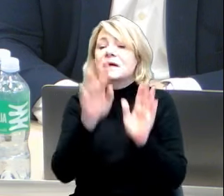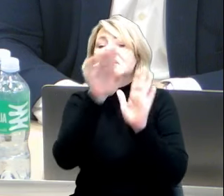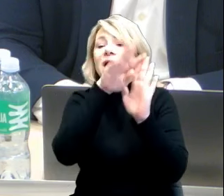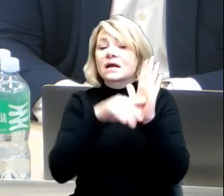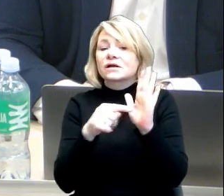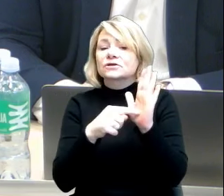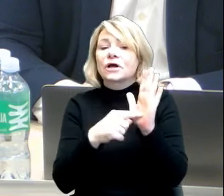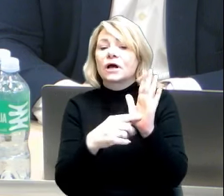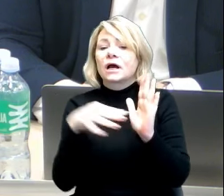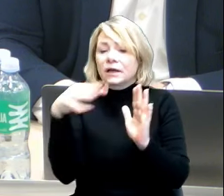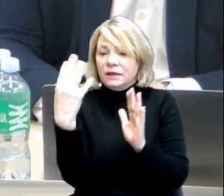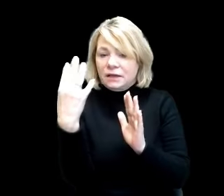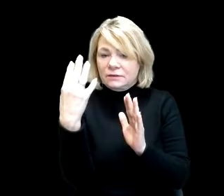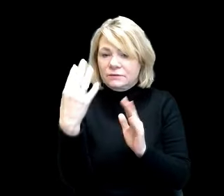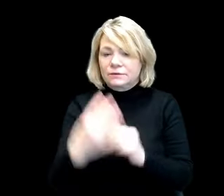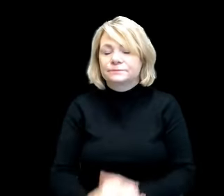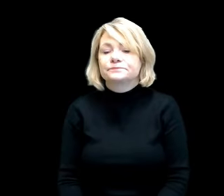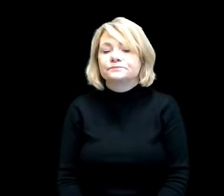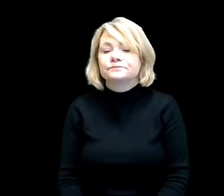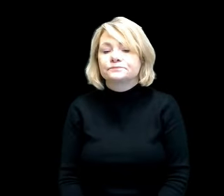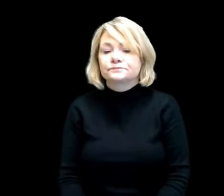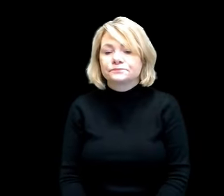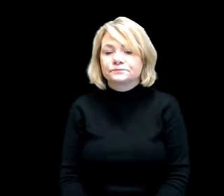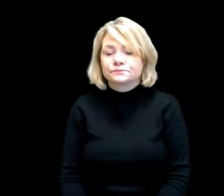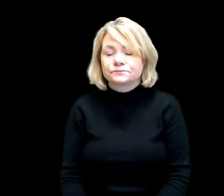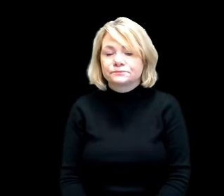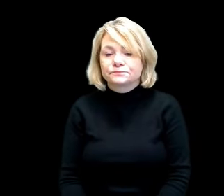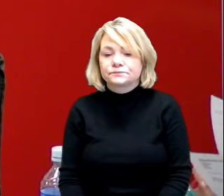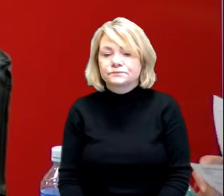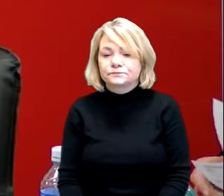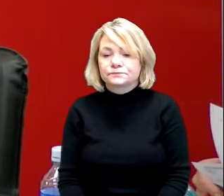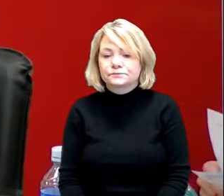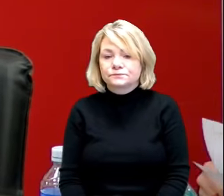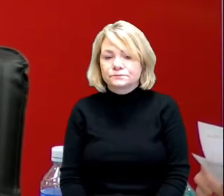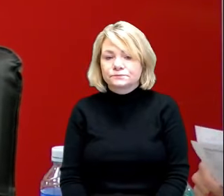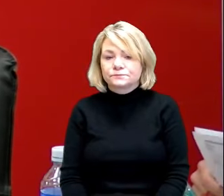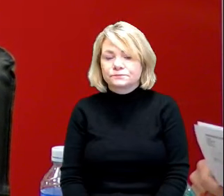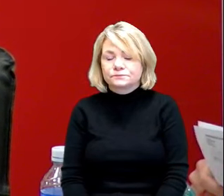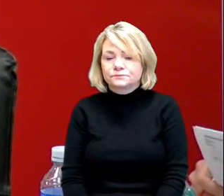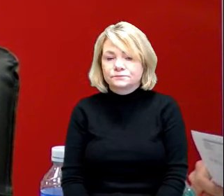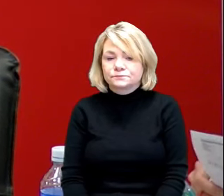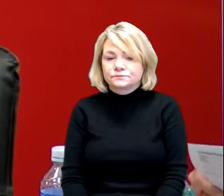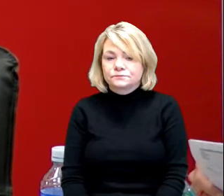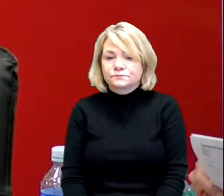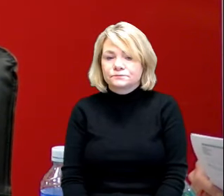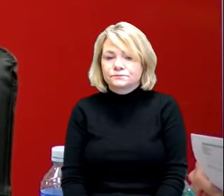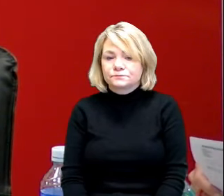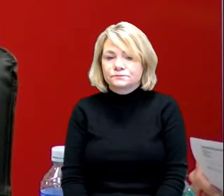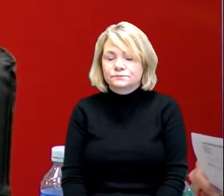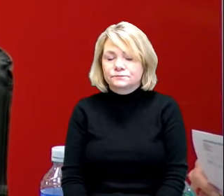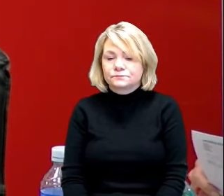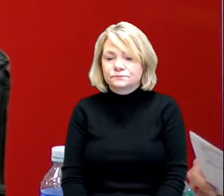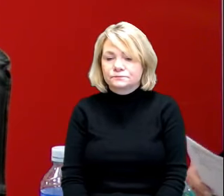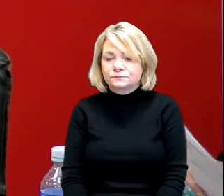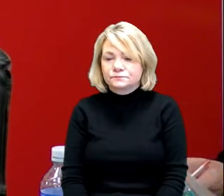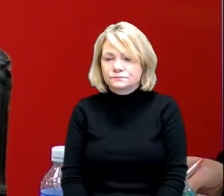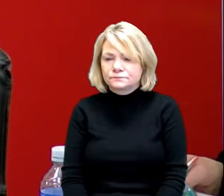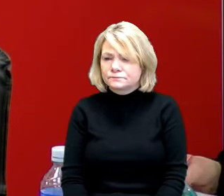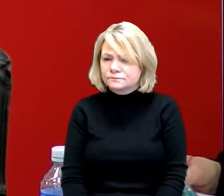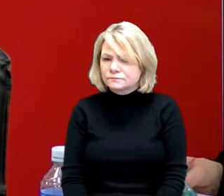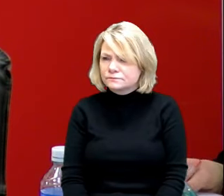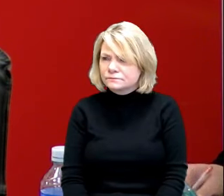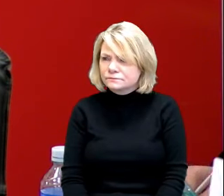kolega andrius dobranskis prašom dėkui ugniau a klausimas ir